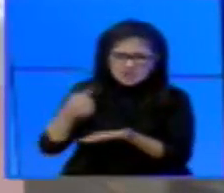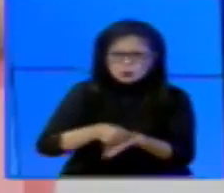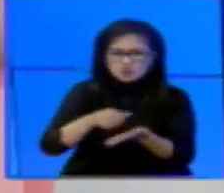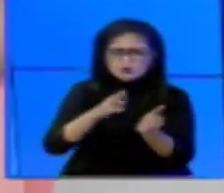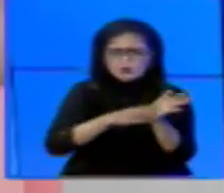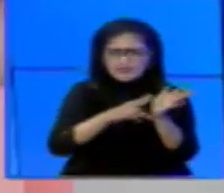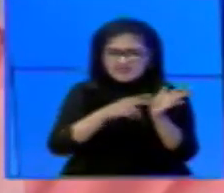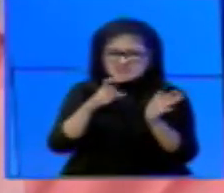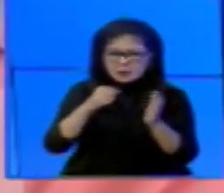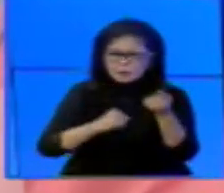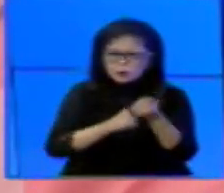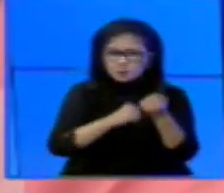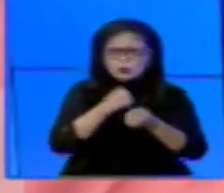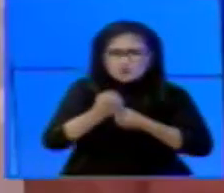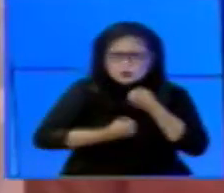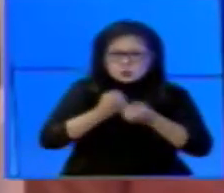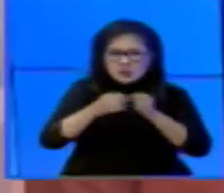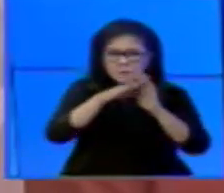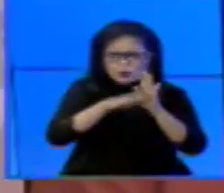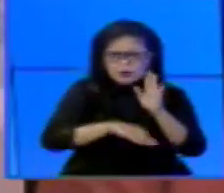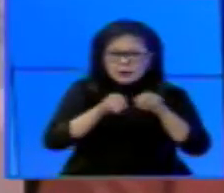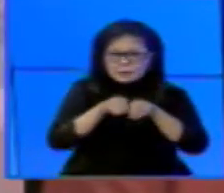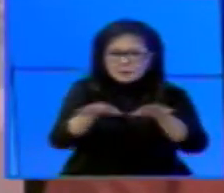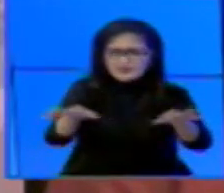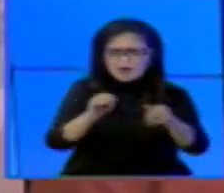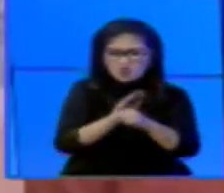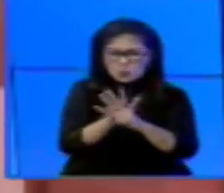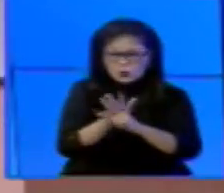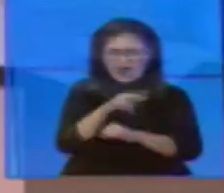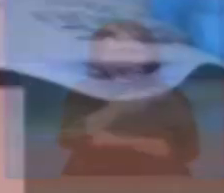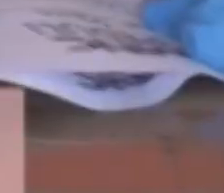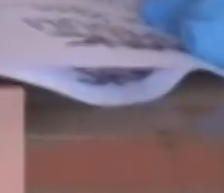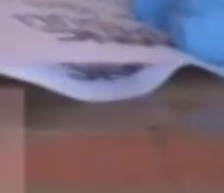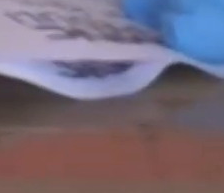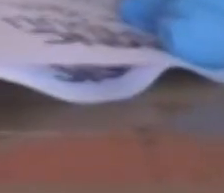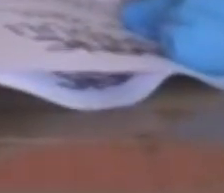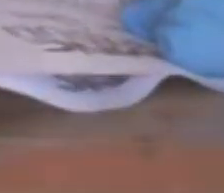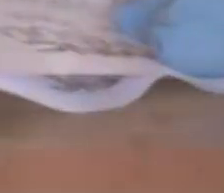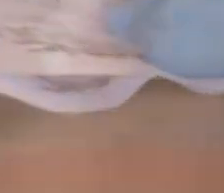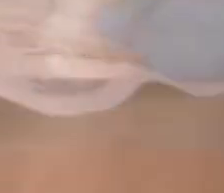upaya memutus mata rantai penularan virus corona di tanah air. Tim iNews melaporkan.